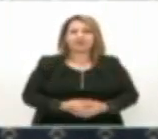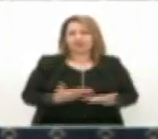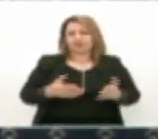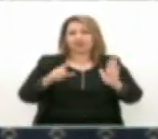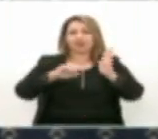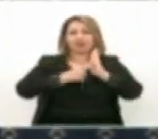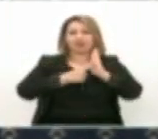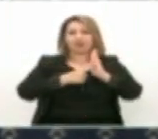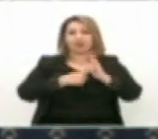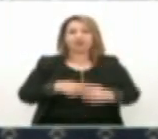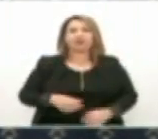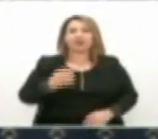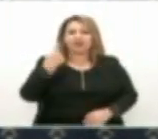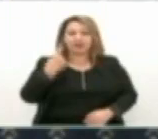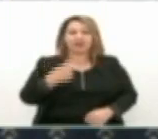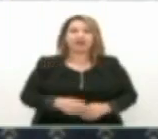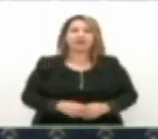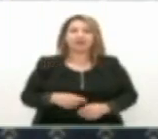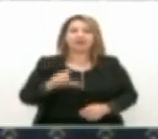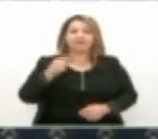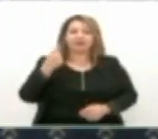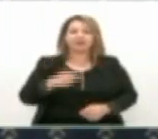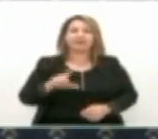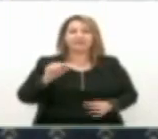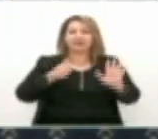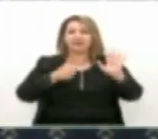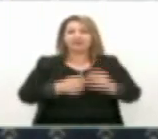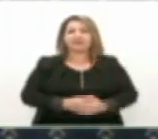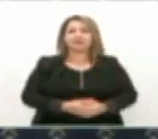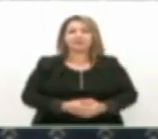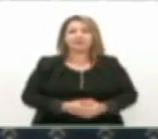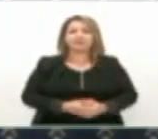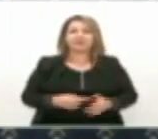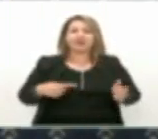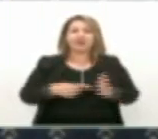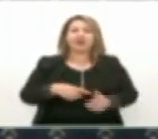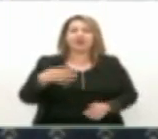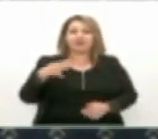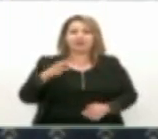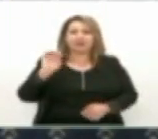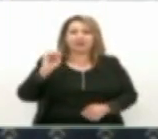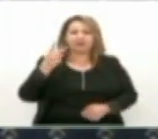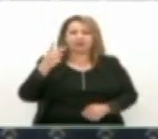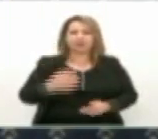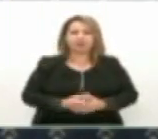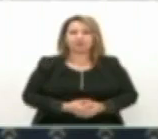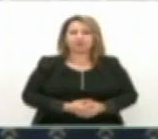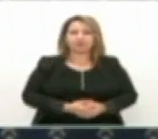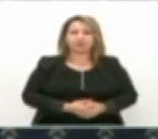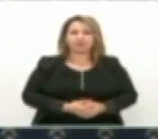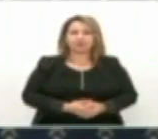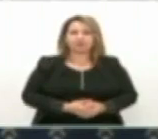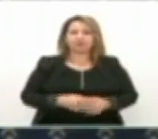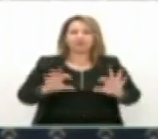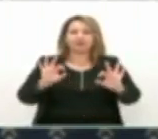رقم 0121 مؤرخ في 26 رجب من عام 1442 الموافق ل